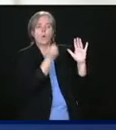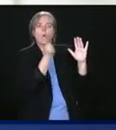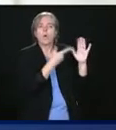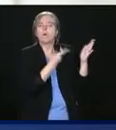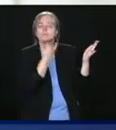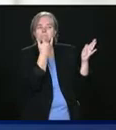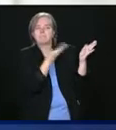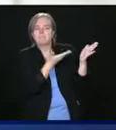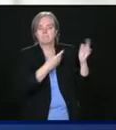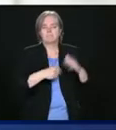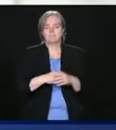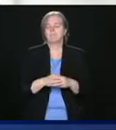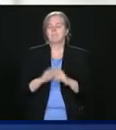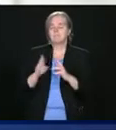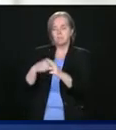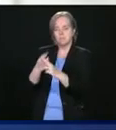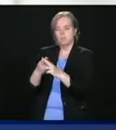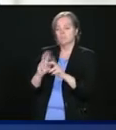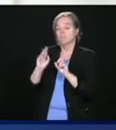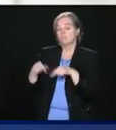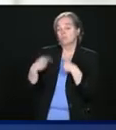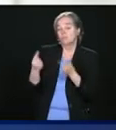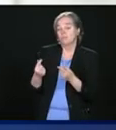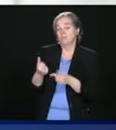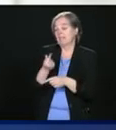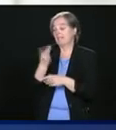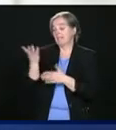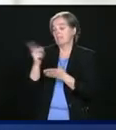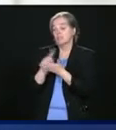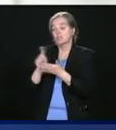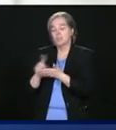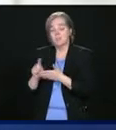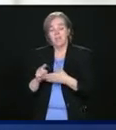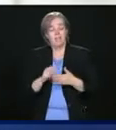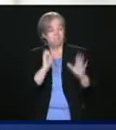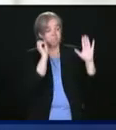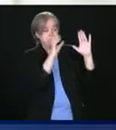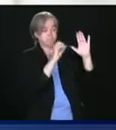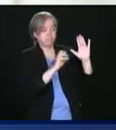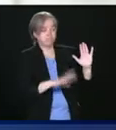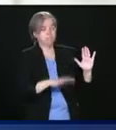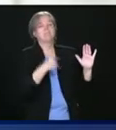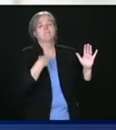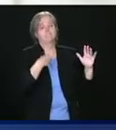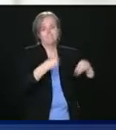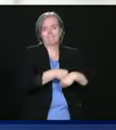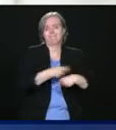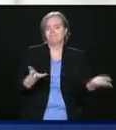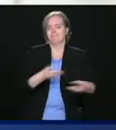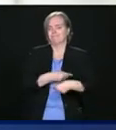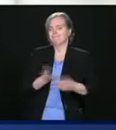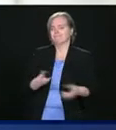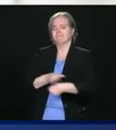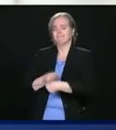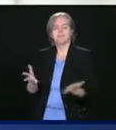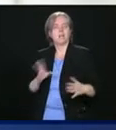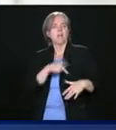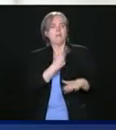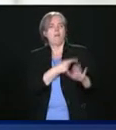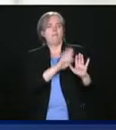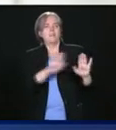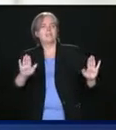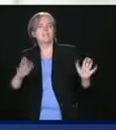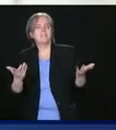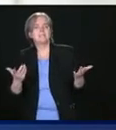des dernières semaines, nous nous sommes concentrés à livrer du matériel médical aux